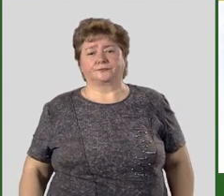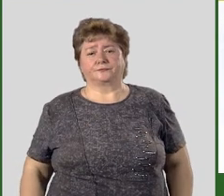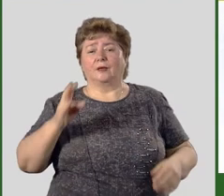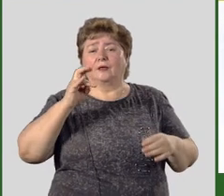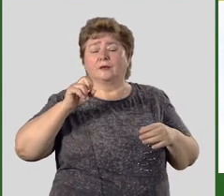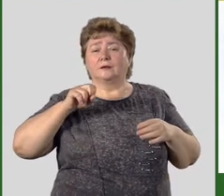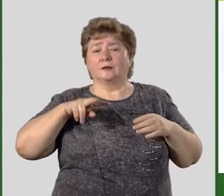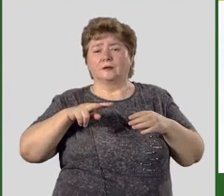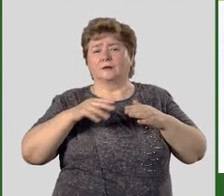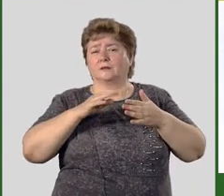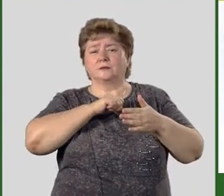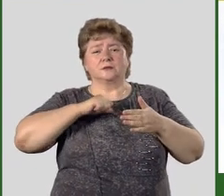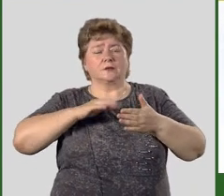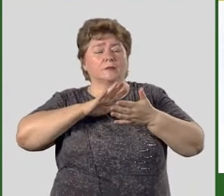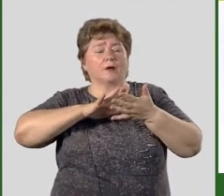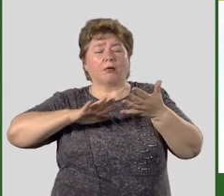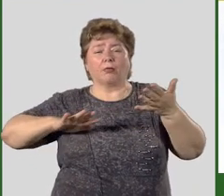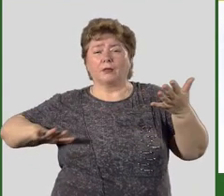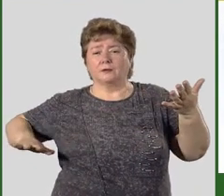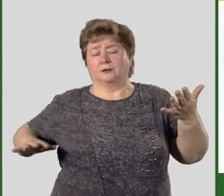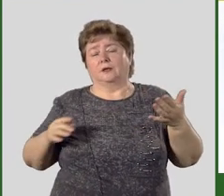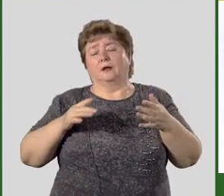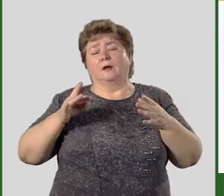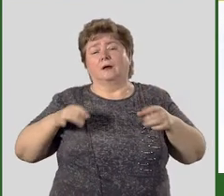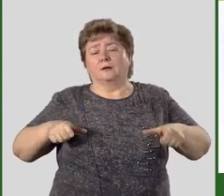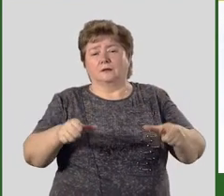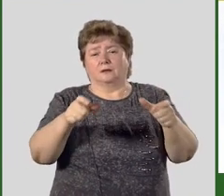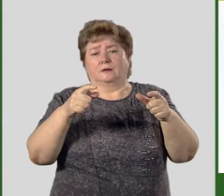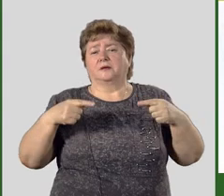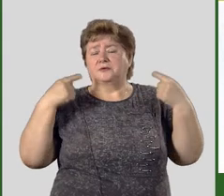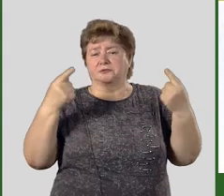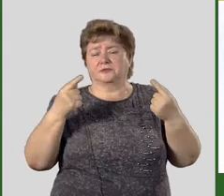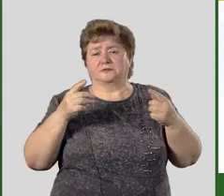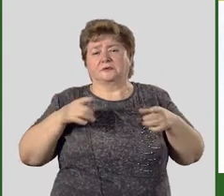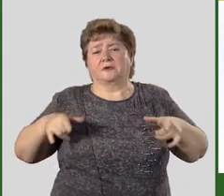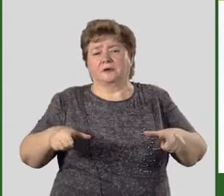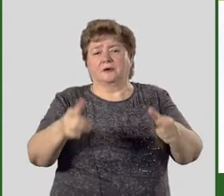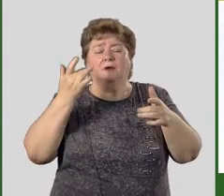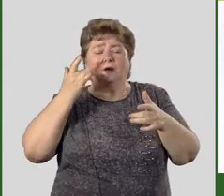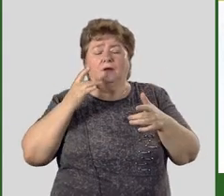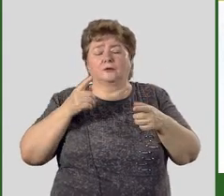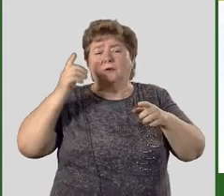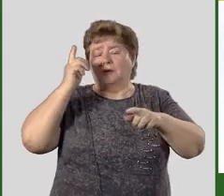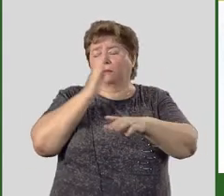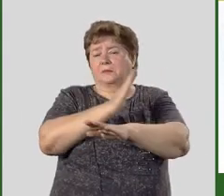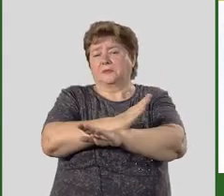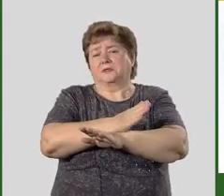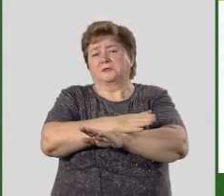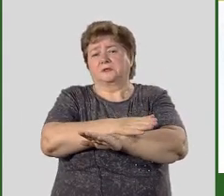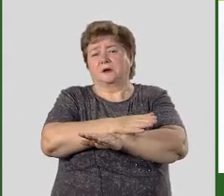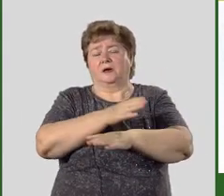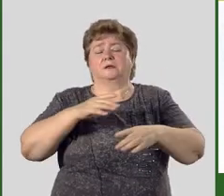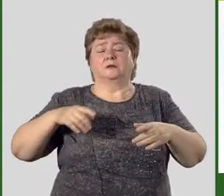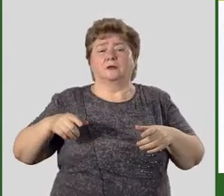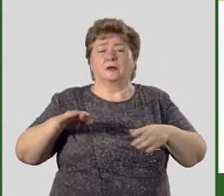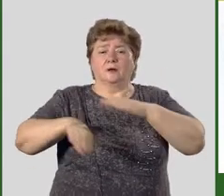Нил – самая длинная река Африки. Это единственная река, которая пересекает пустыню